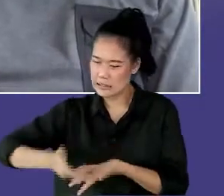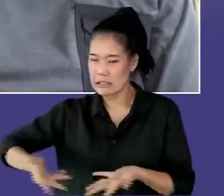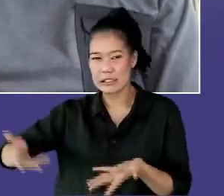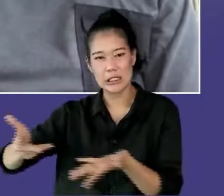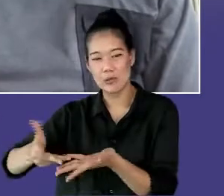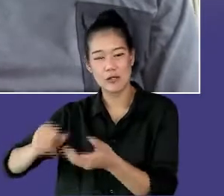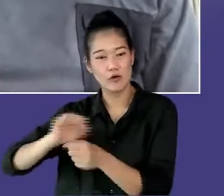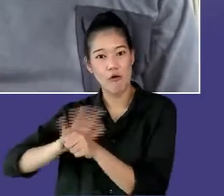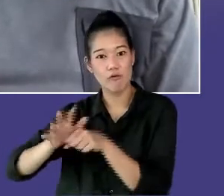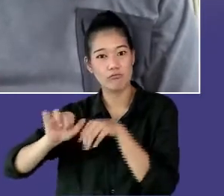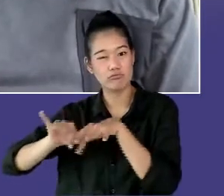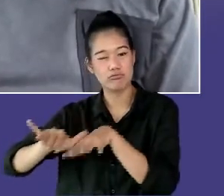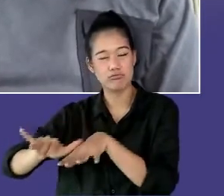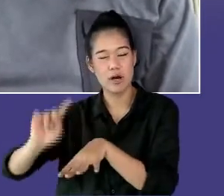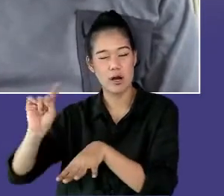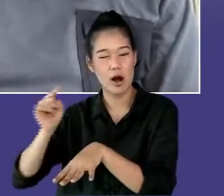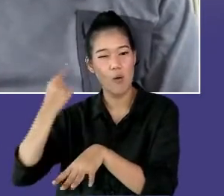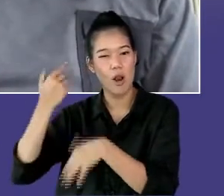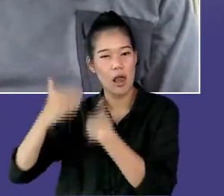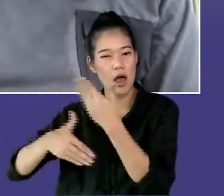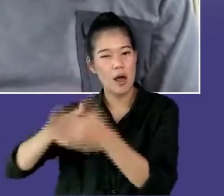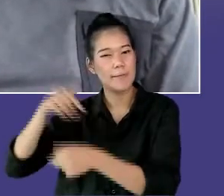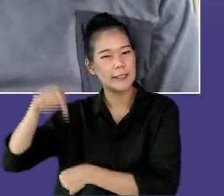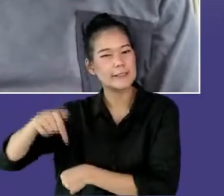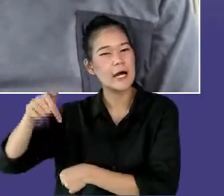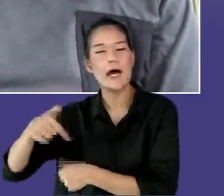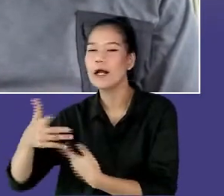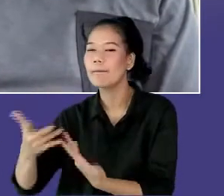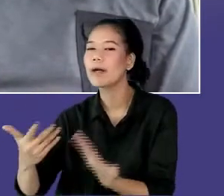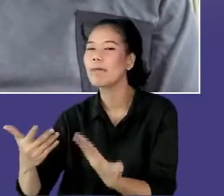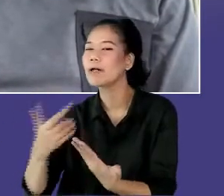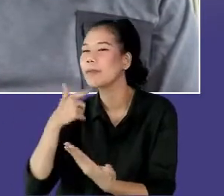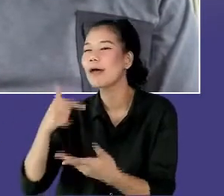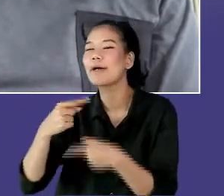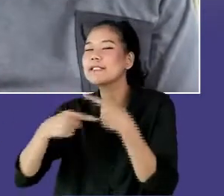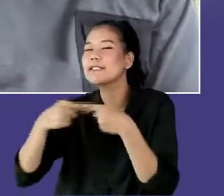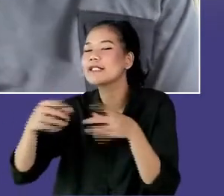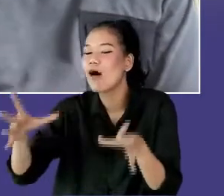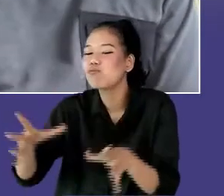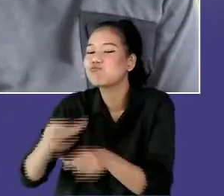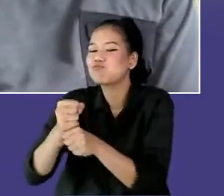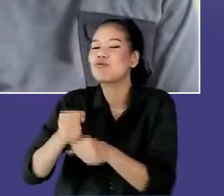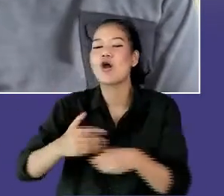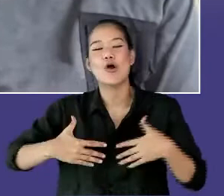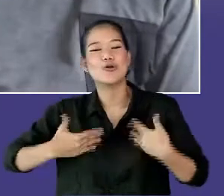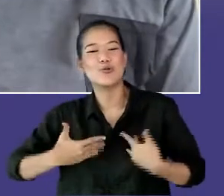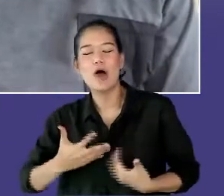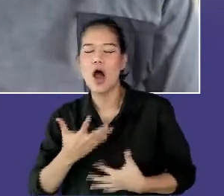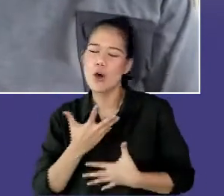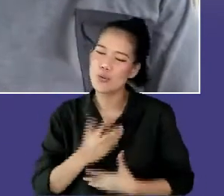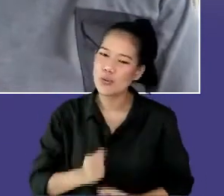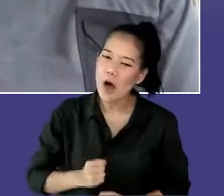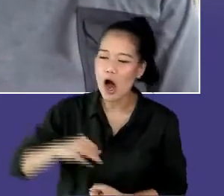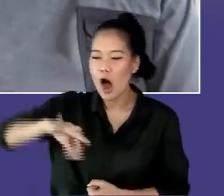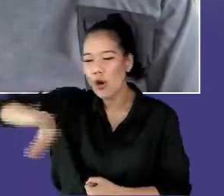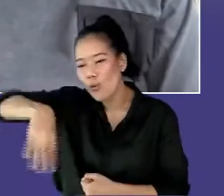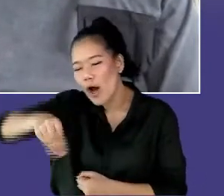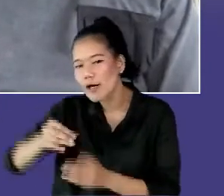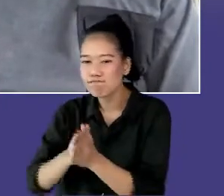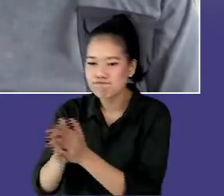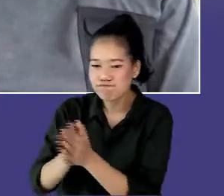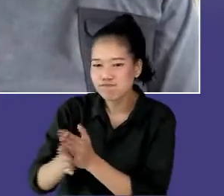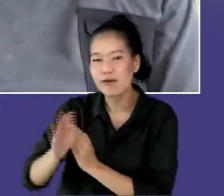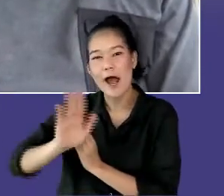masa-masa pandemi ini dari awal kalau sampai sekarang, kira-kira kalau dirangkum seperti apa nih suka dukanya dalam memotivasi keluarga,